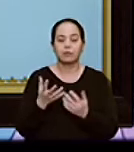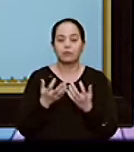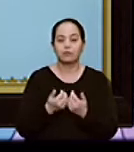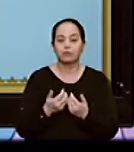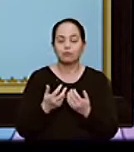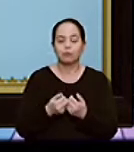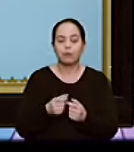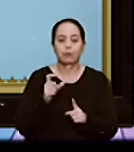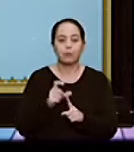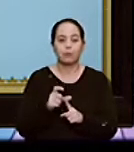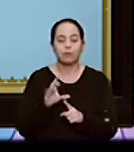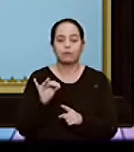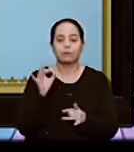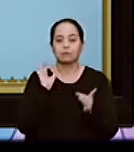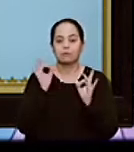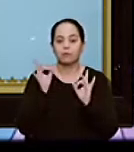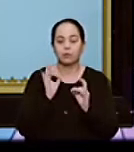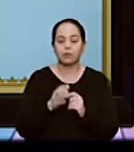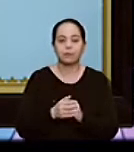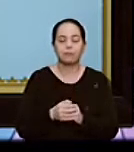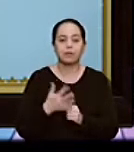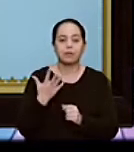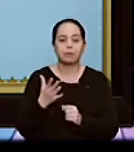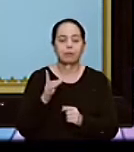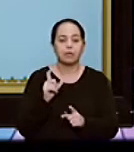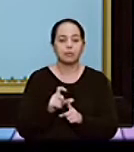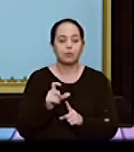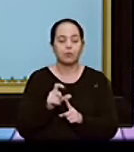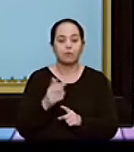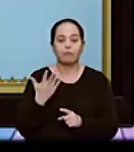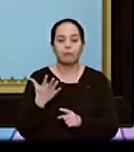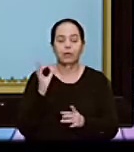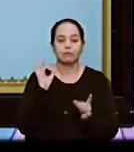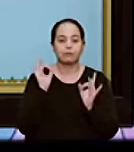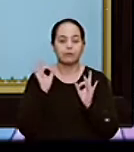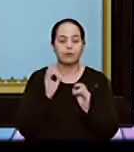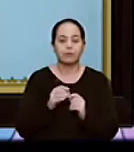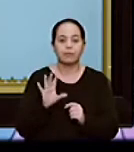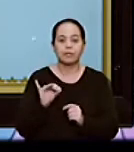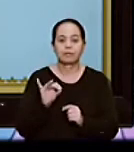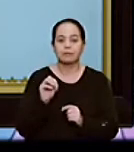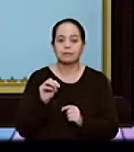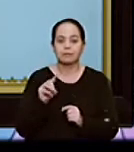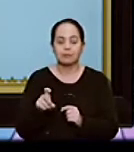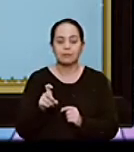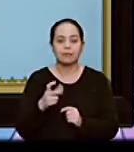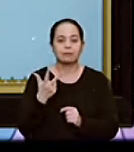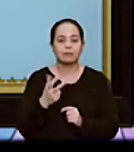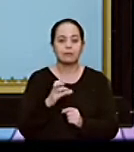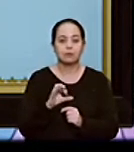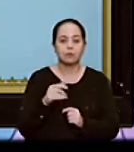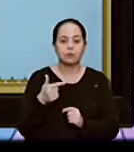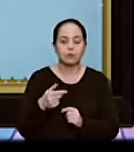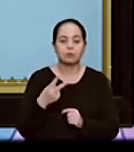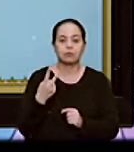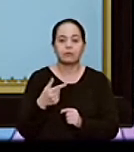Давайте посчитаем буквы и звуки. 5 букв, 5 звуков.